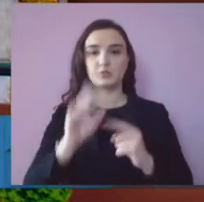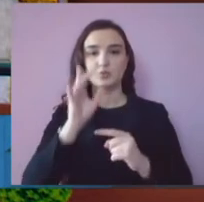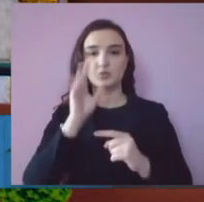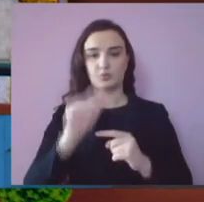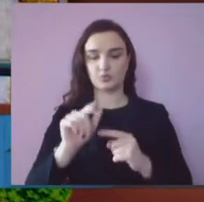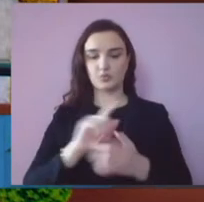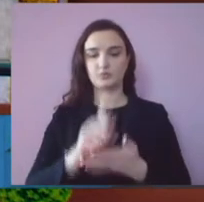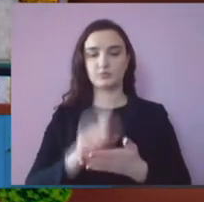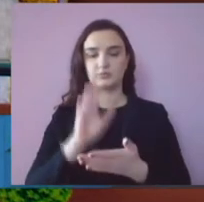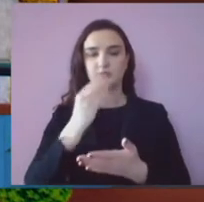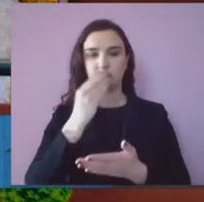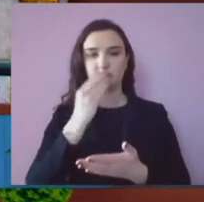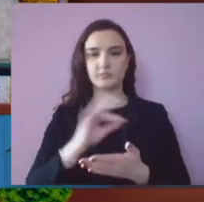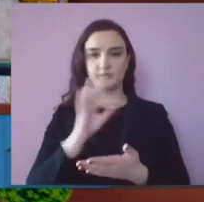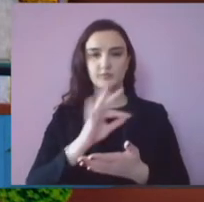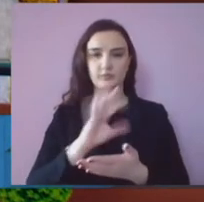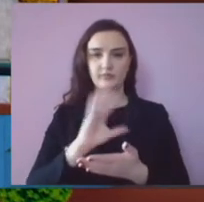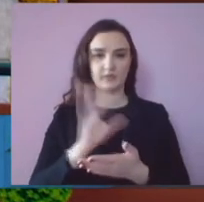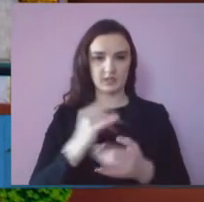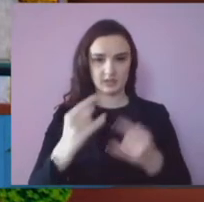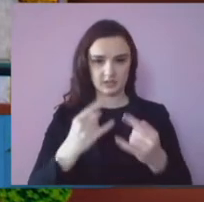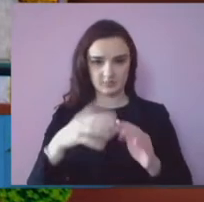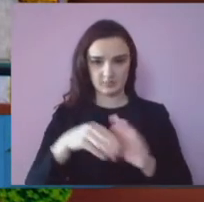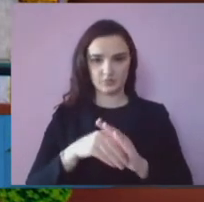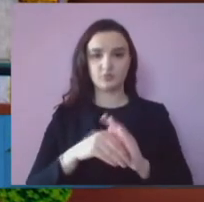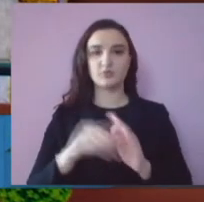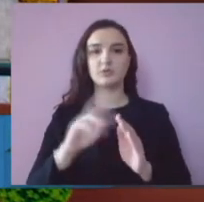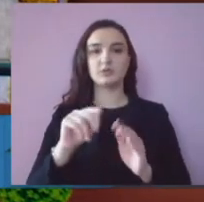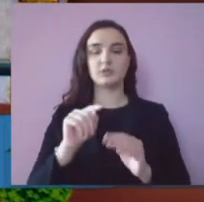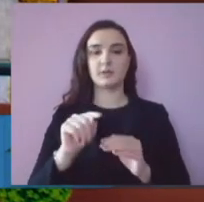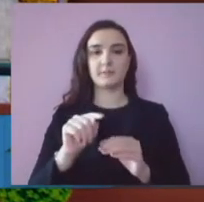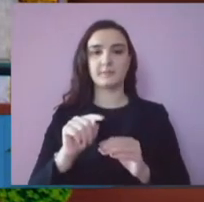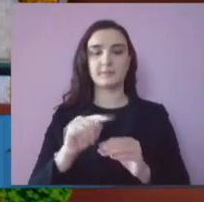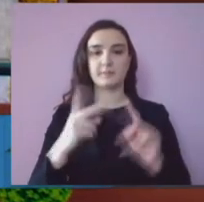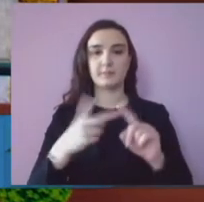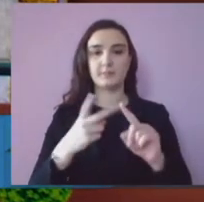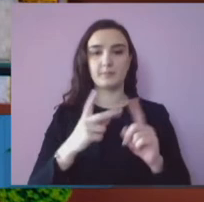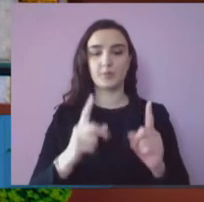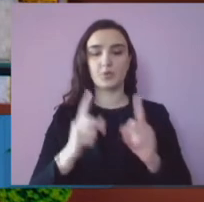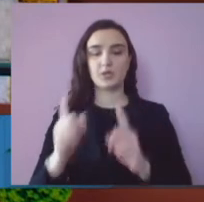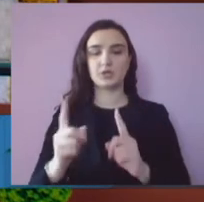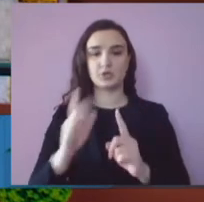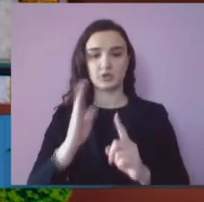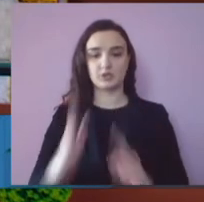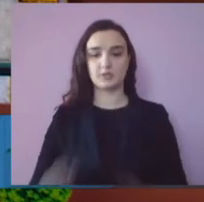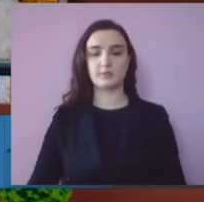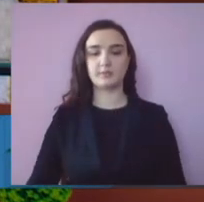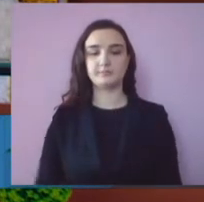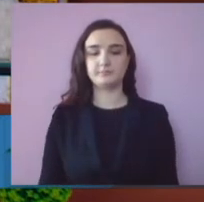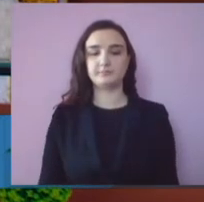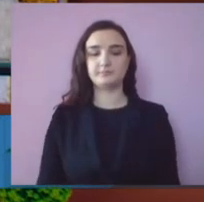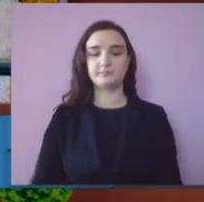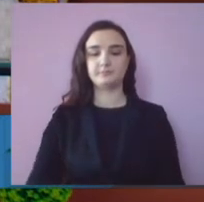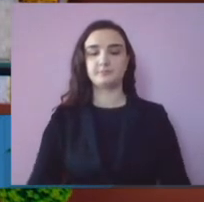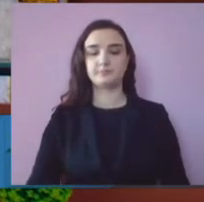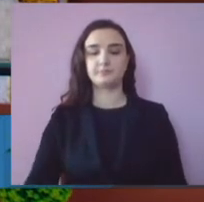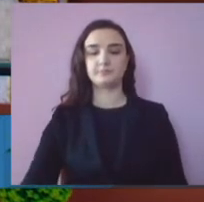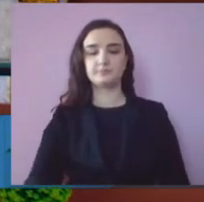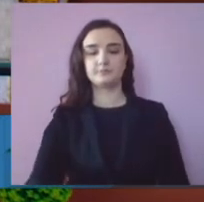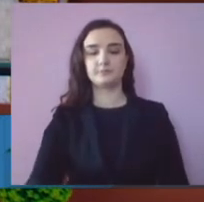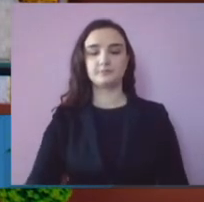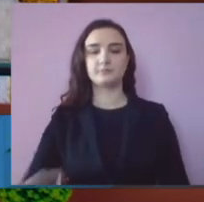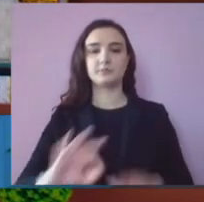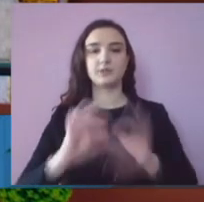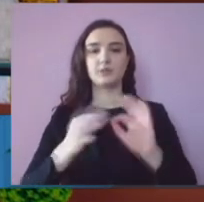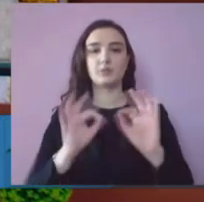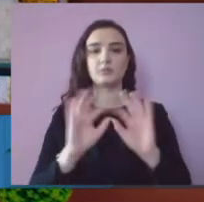ბლოკი, როგორც ყველა გადაცემაში, და გადაცემის მეორე ბლოკში ჩვენ დეტალურად ვისაუბრებთ, რას